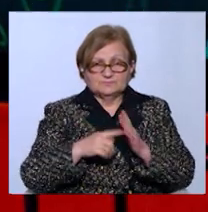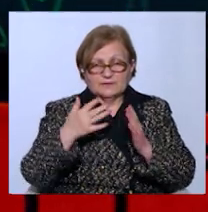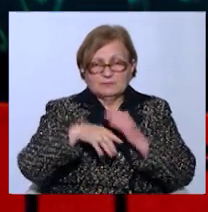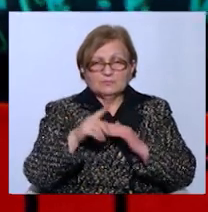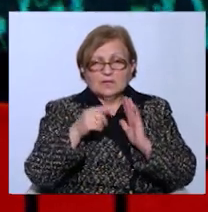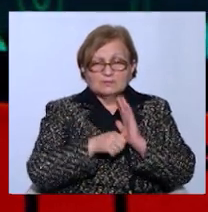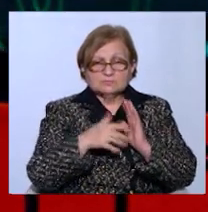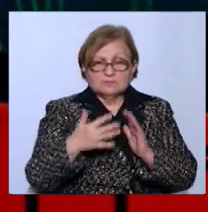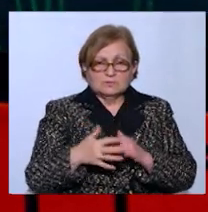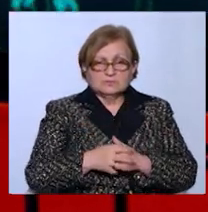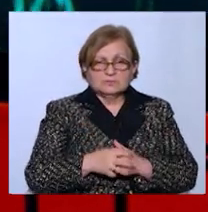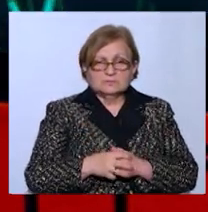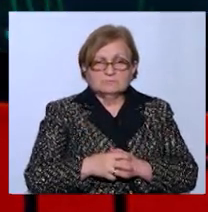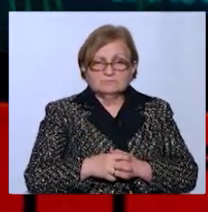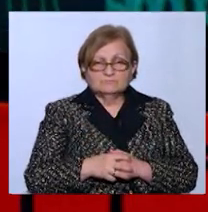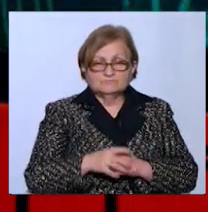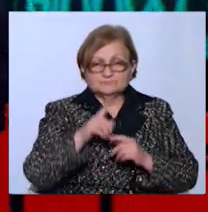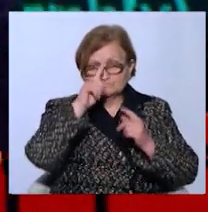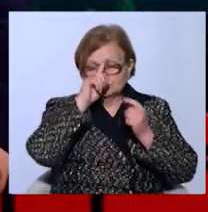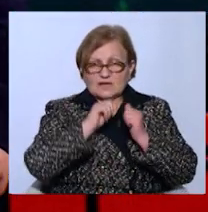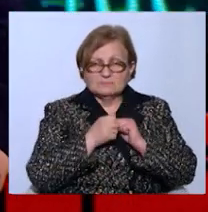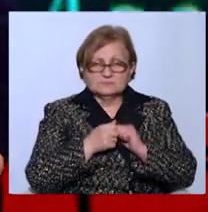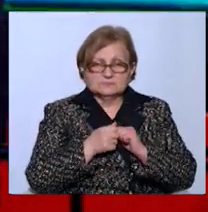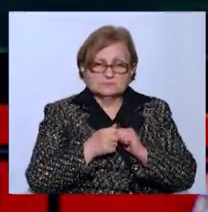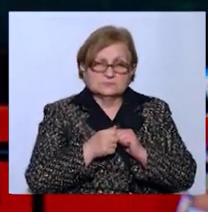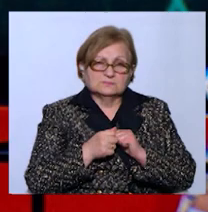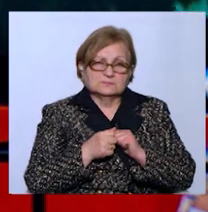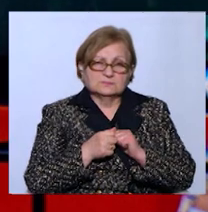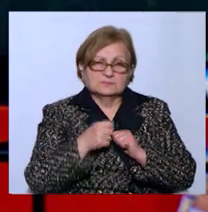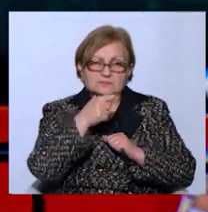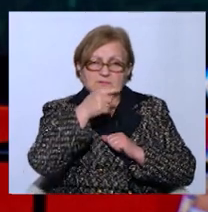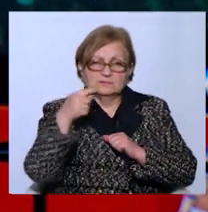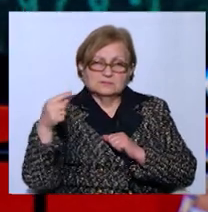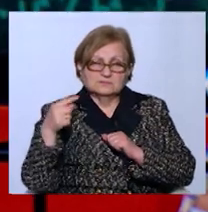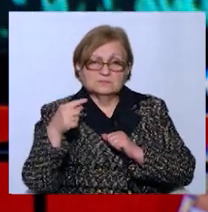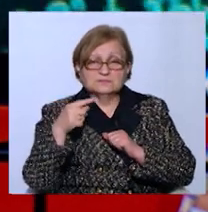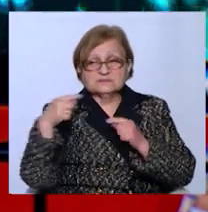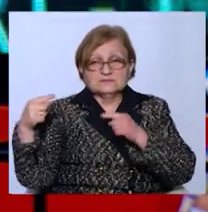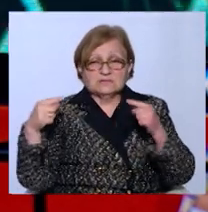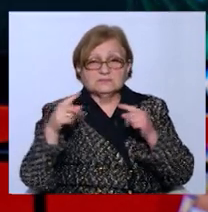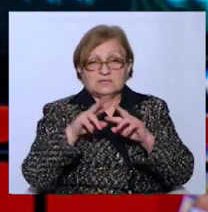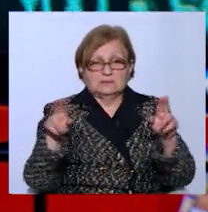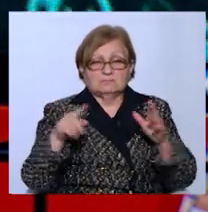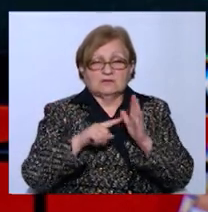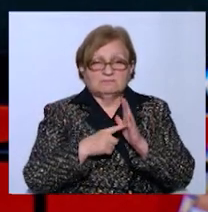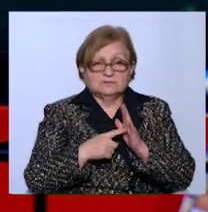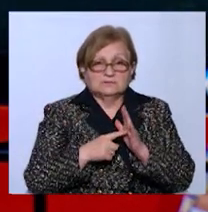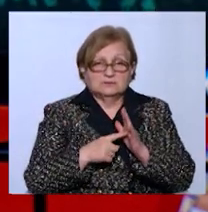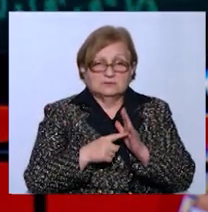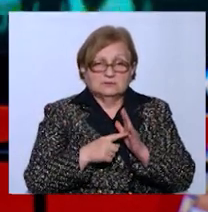6/5. და დავიმახსოვროთ. წილადი რომ წილადზე მრავლდება,